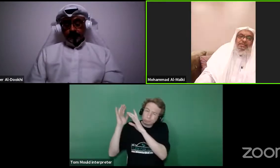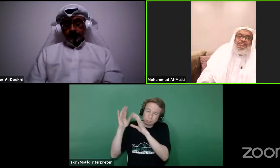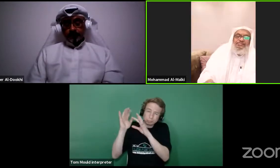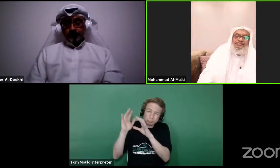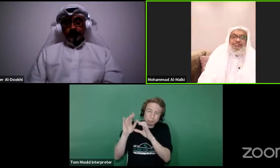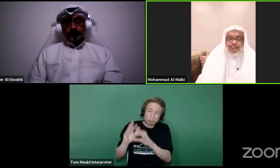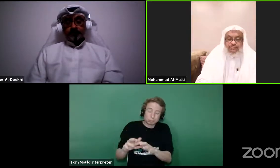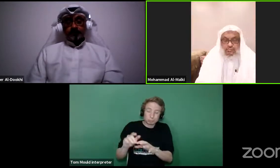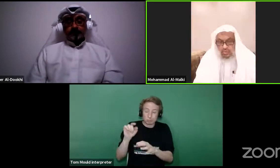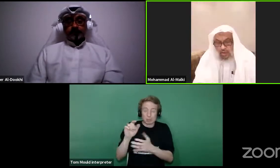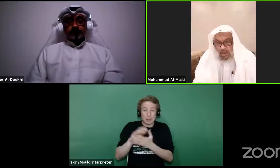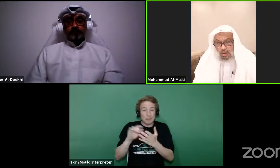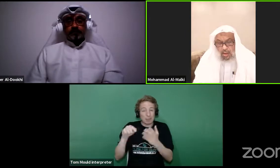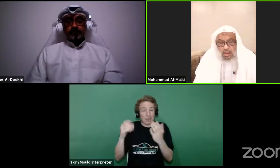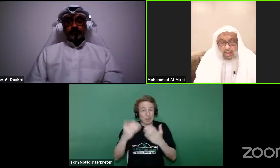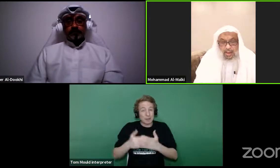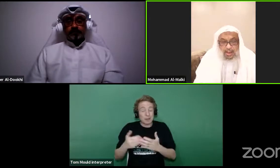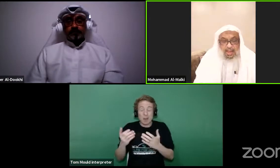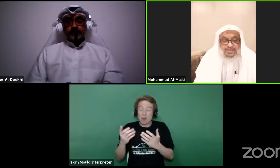وهذه